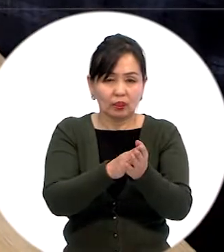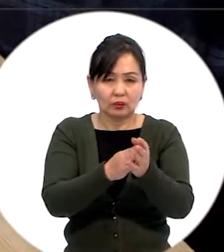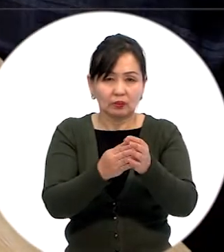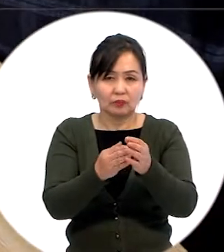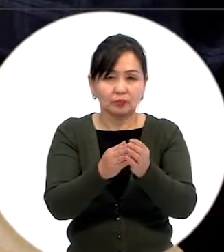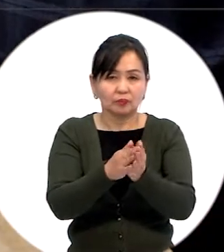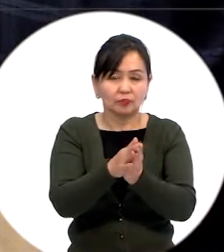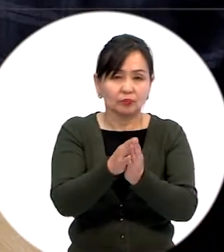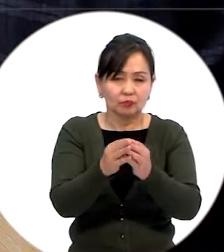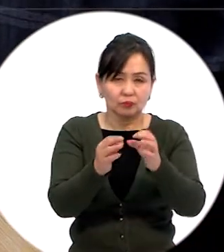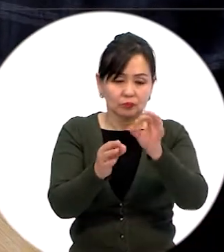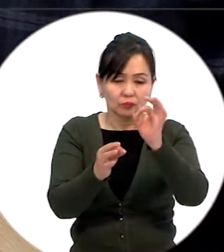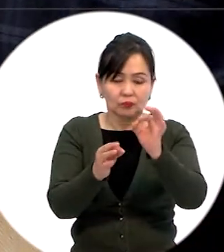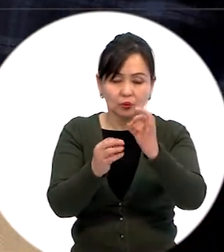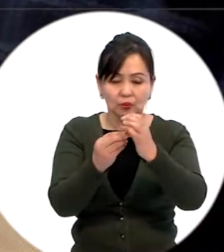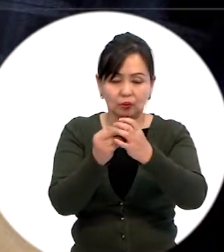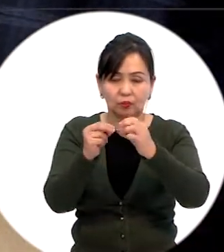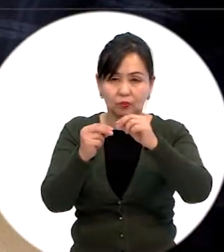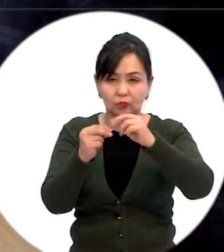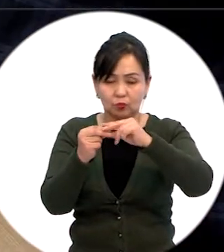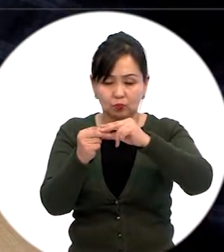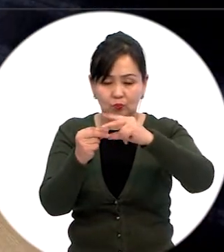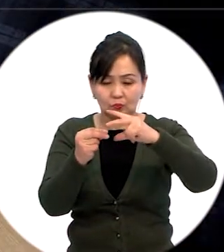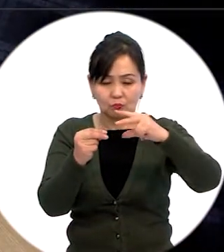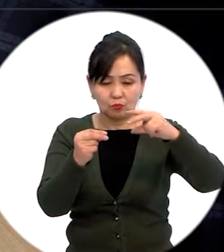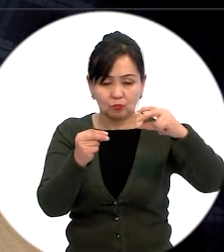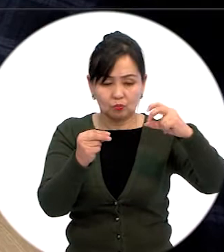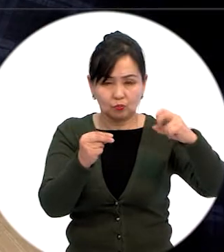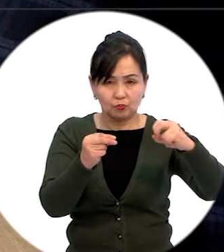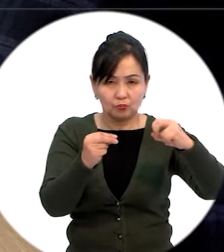хэсэг дугуй бөндгөрдөө уршаага болохоор